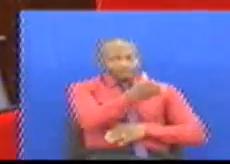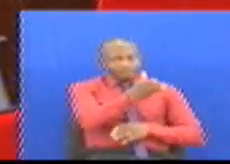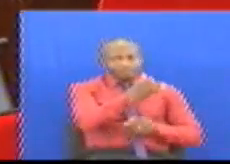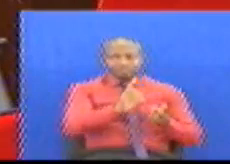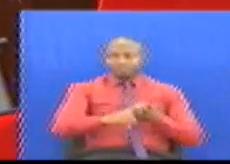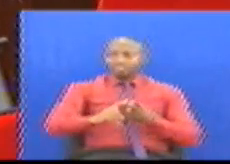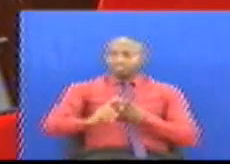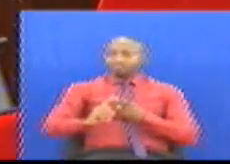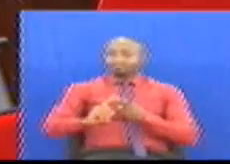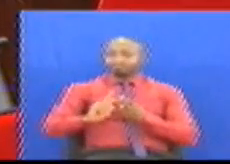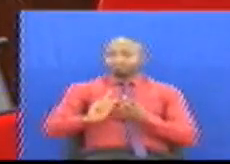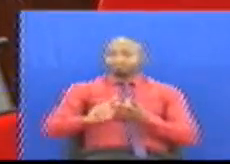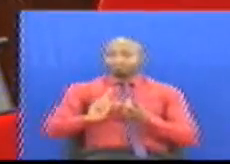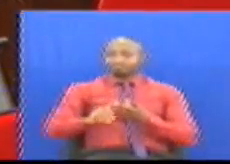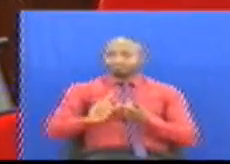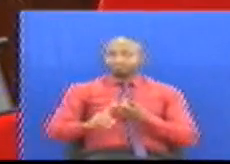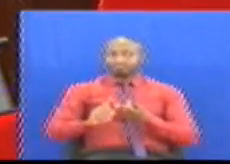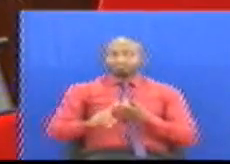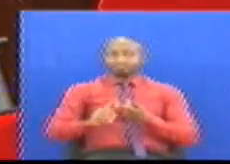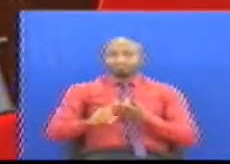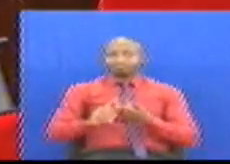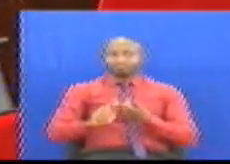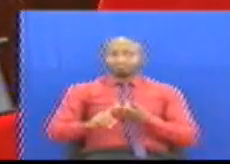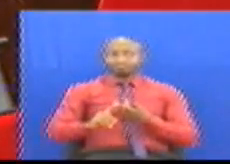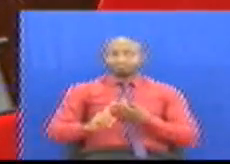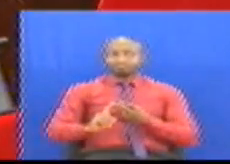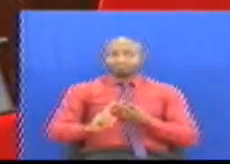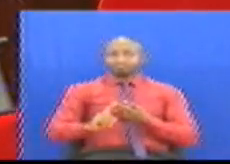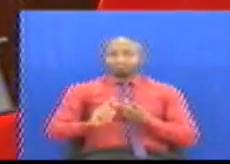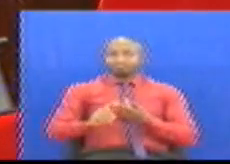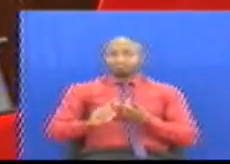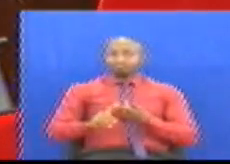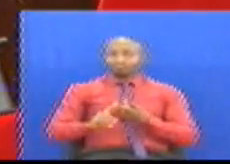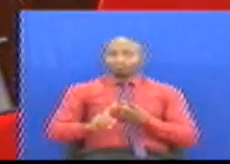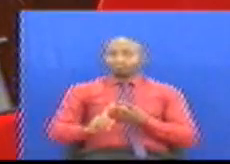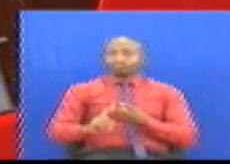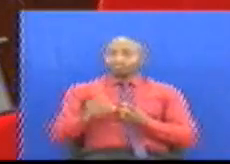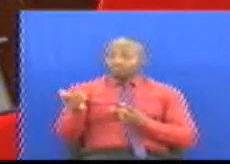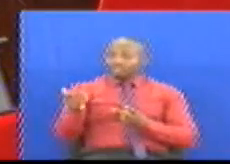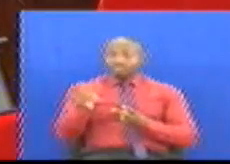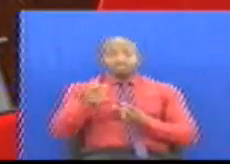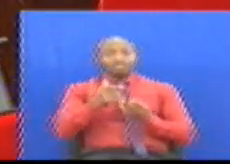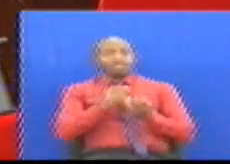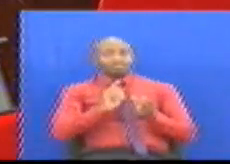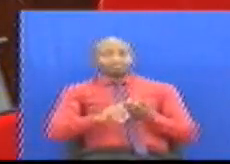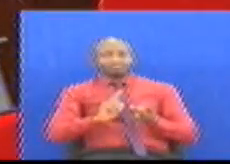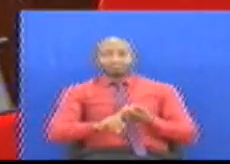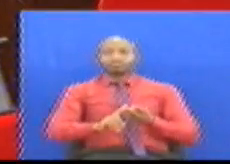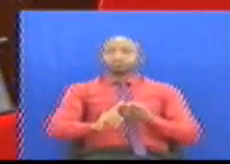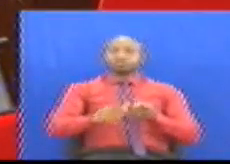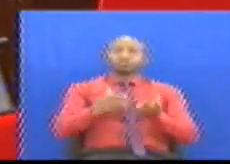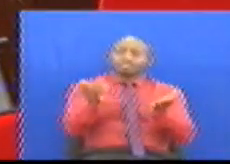waziri wa nchi mwenye dhamana anajitahidi kufanya kazi zake kwa uwezo mkubwa na kwa weledi mkubwa, na kwa kweli